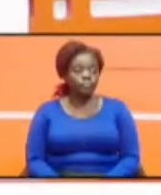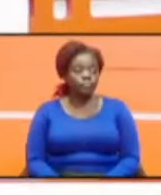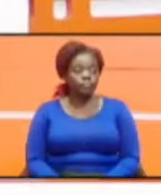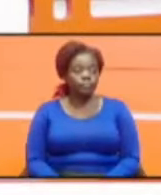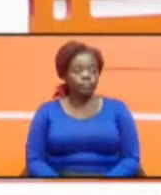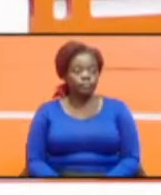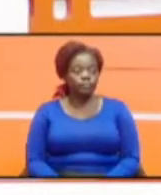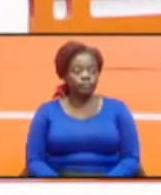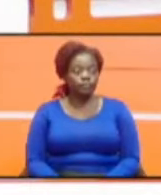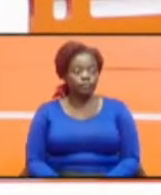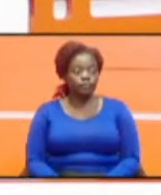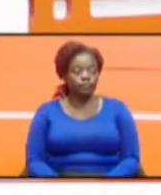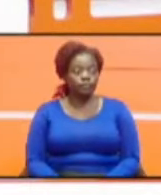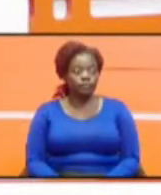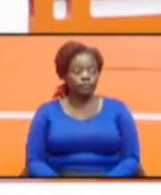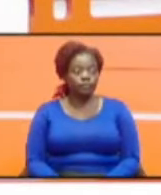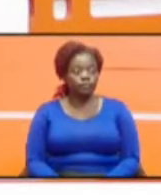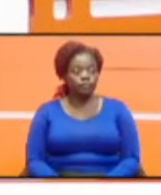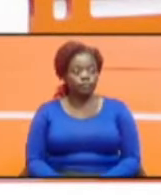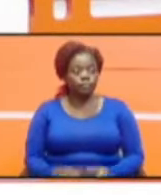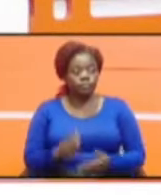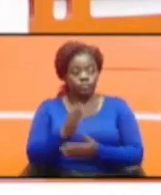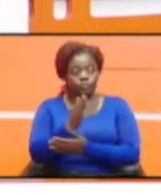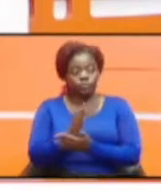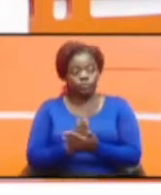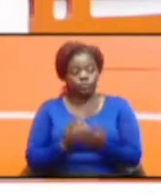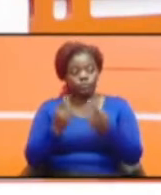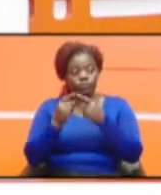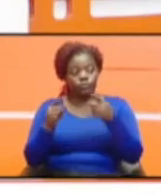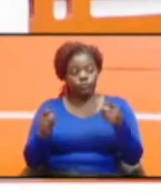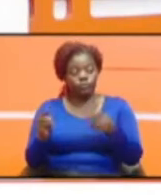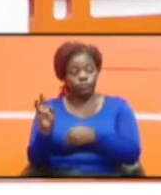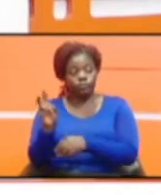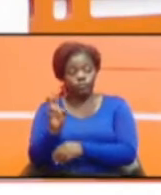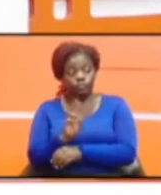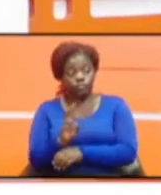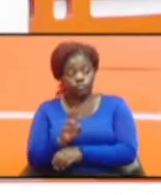Weewaawo tukyeyongerayo n'agatale k'enfuufu. Ekitundu kino tukiguddewo n'embega wa